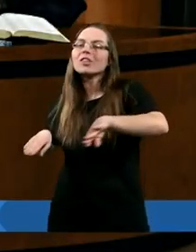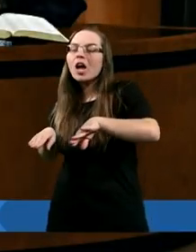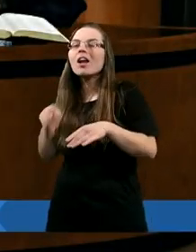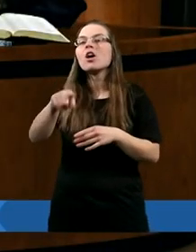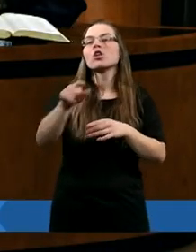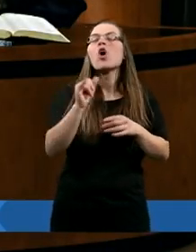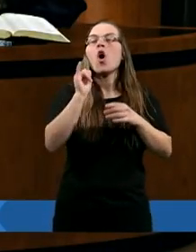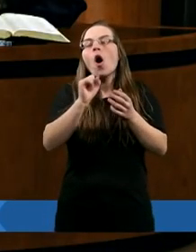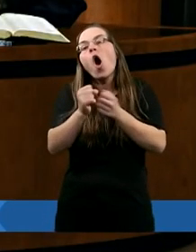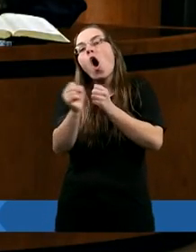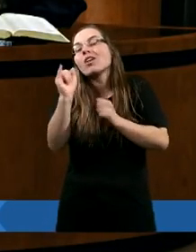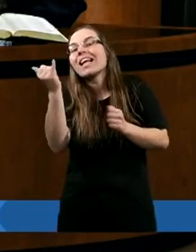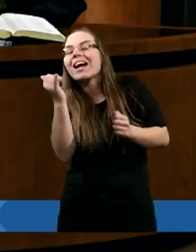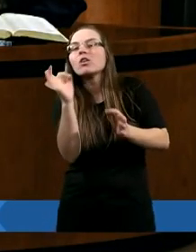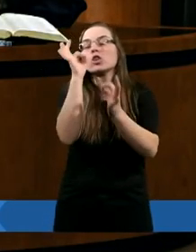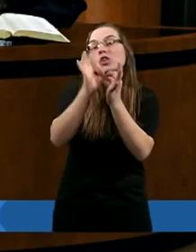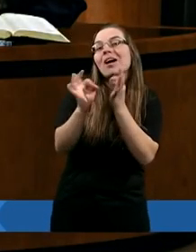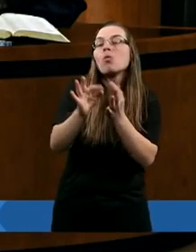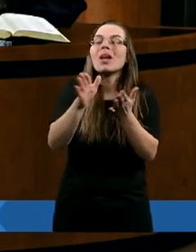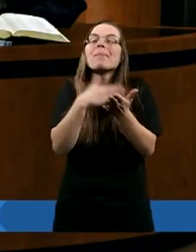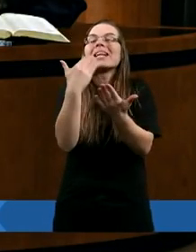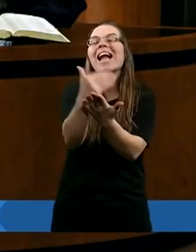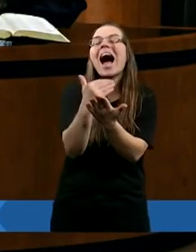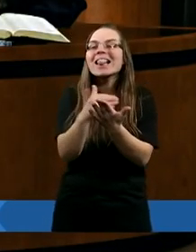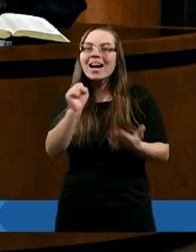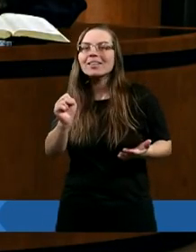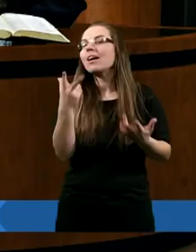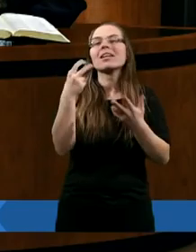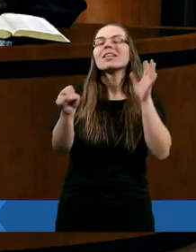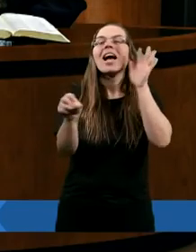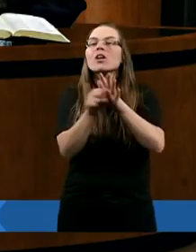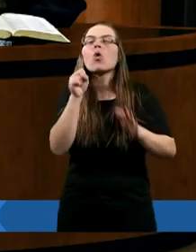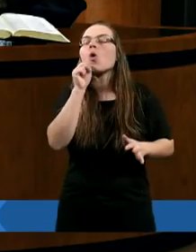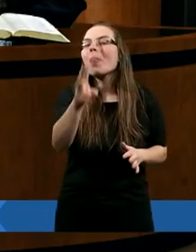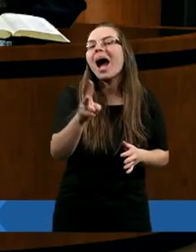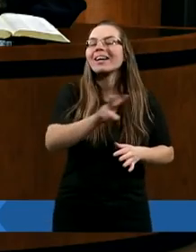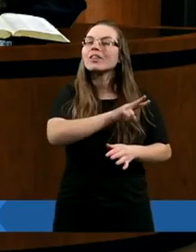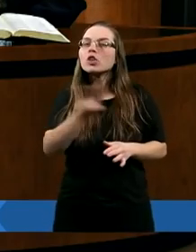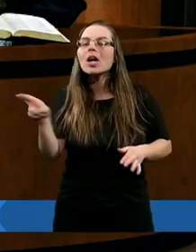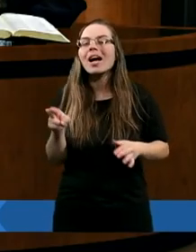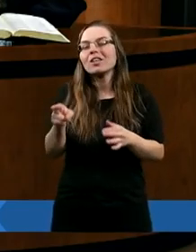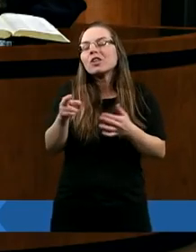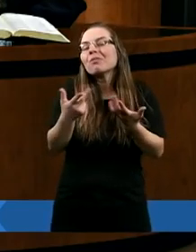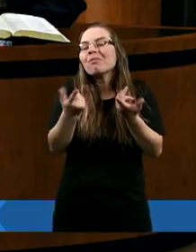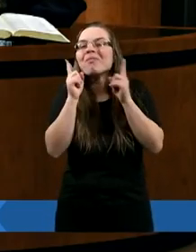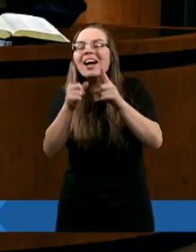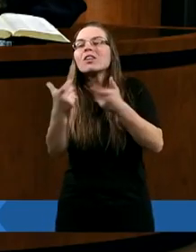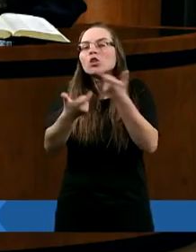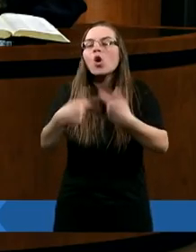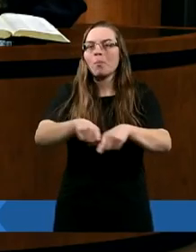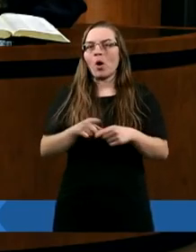do jakiegoś szczególnego zadania, nie do takich rzeczy zwykłych.